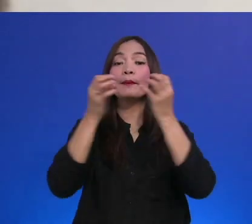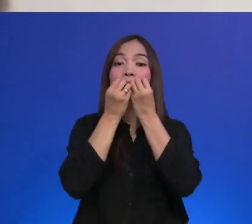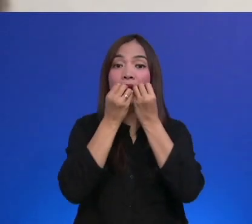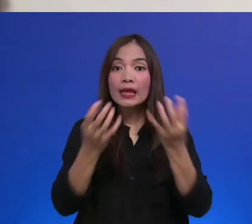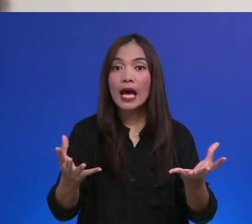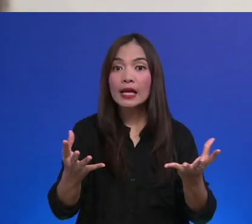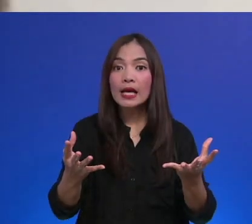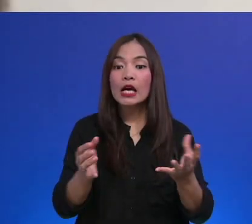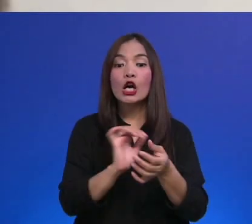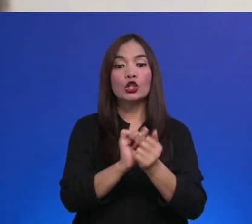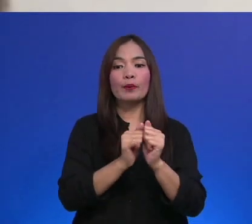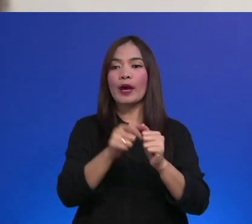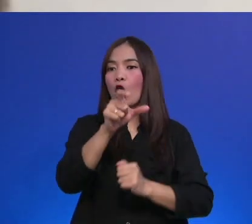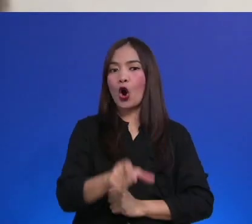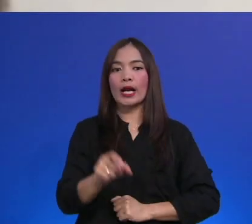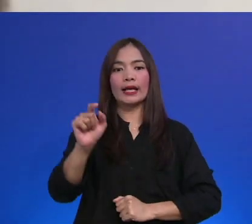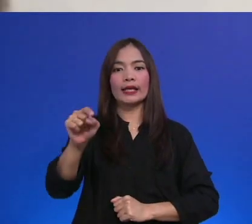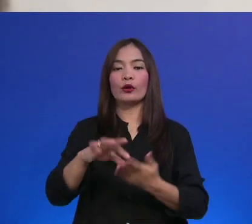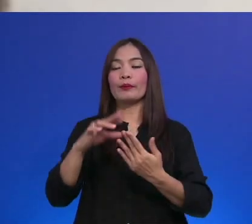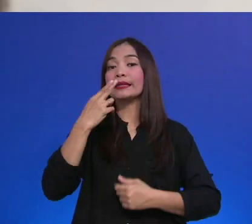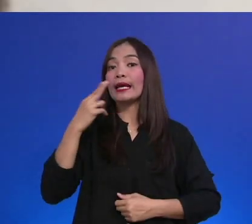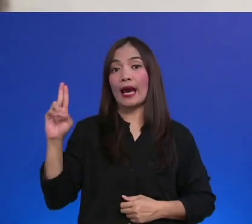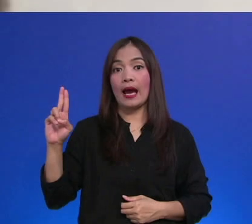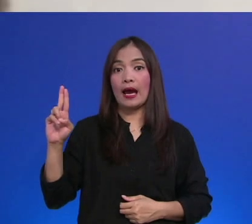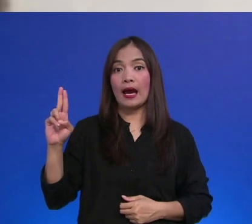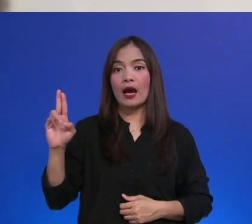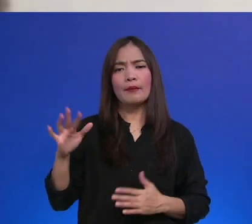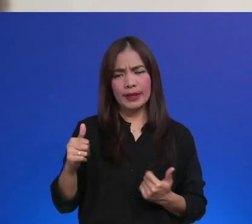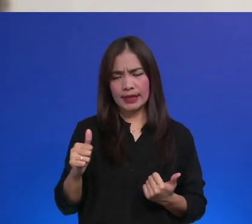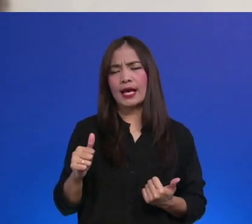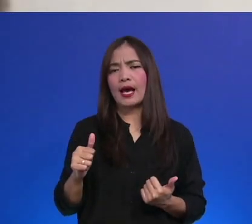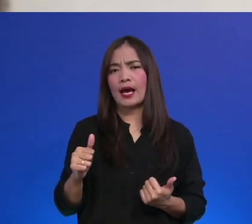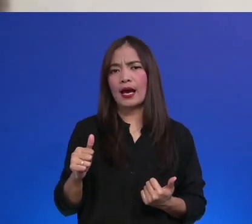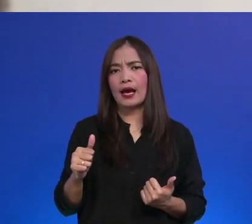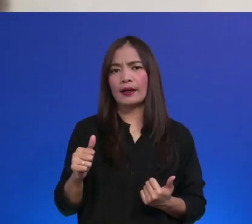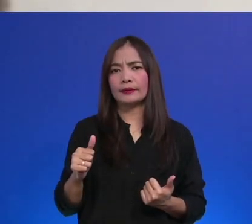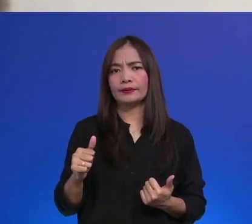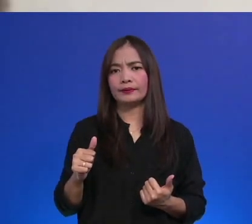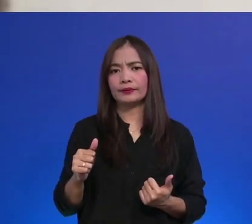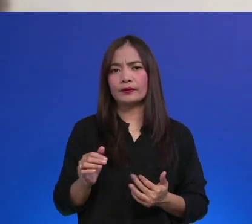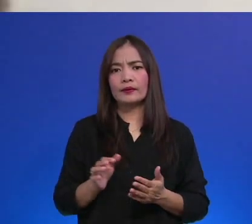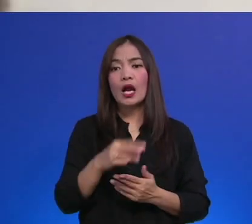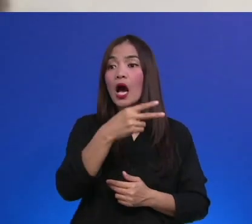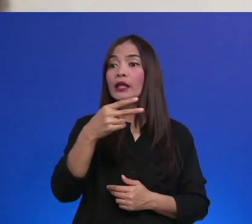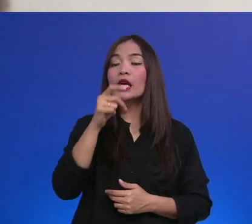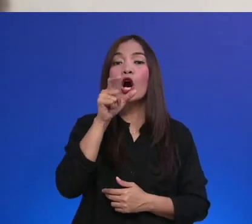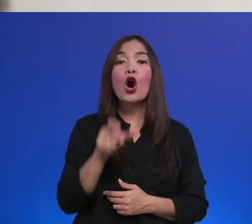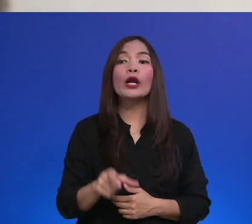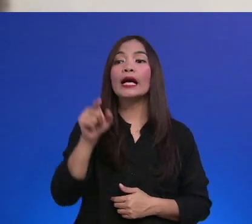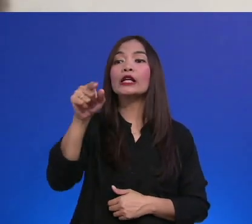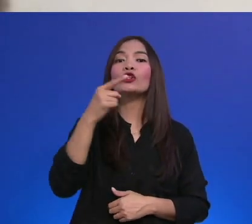demi supaya orang itu percaya Bisa saja ya berarti orang itu invalid